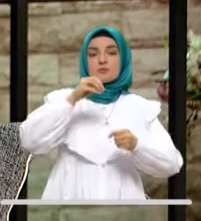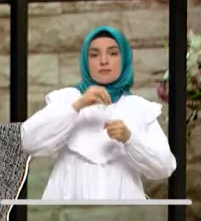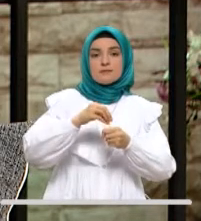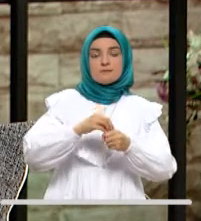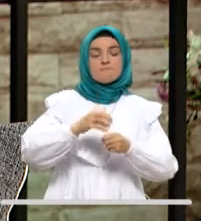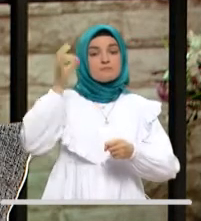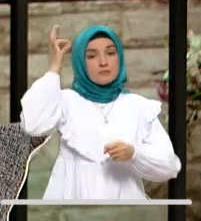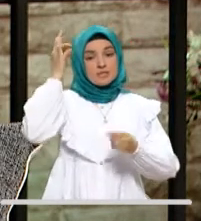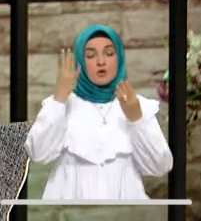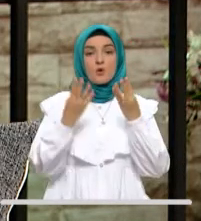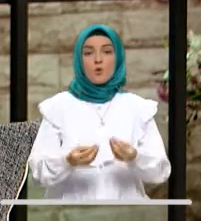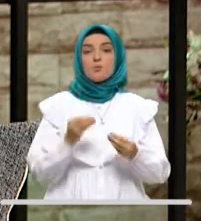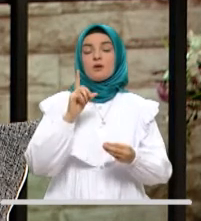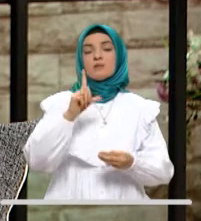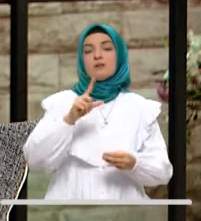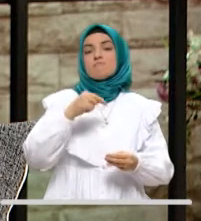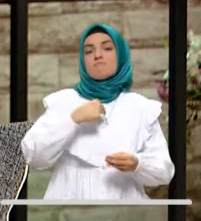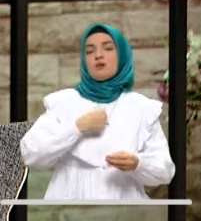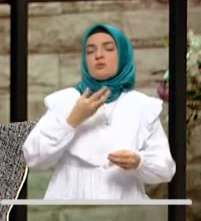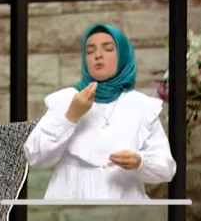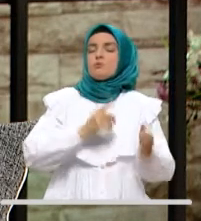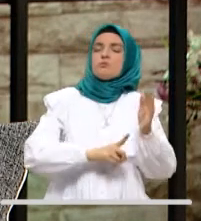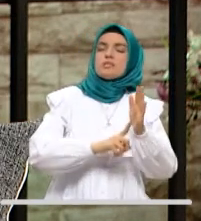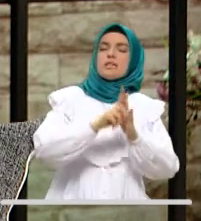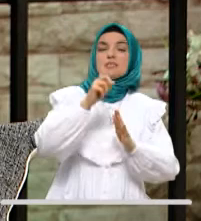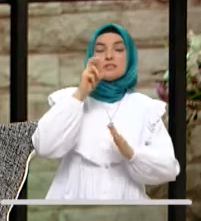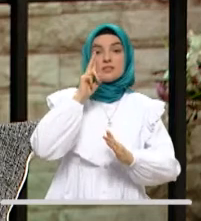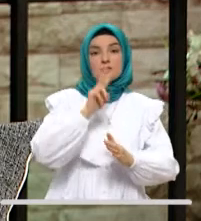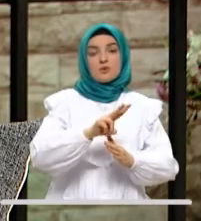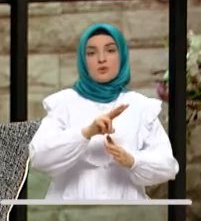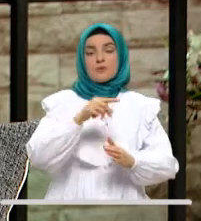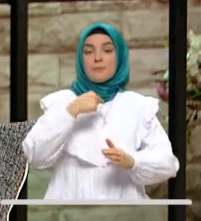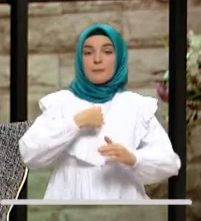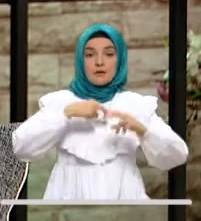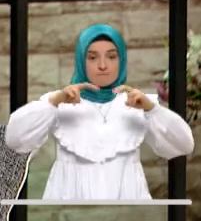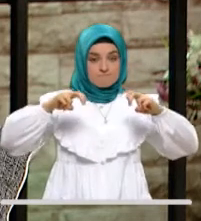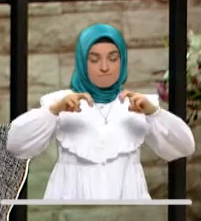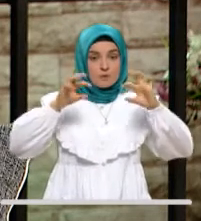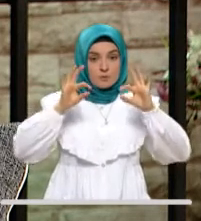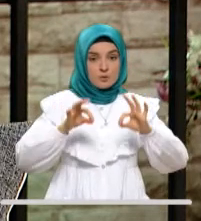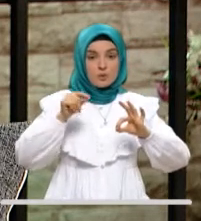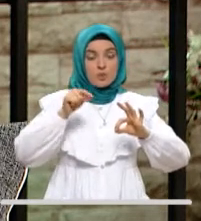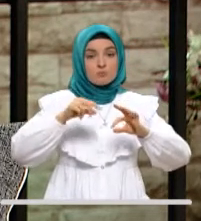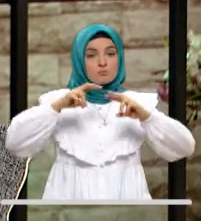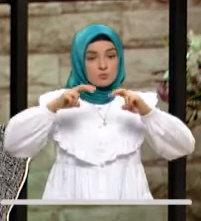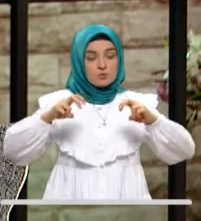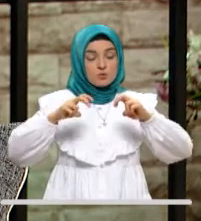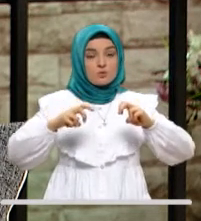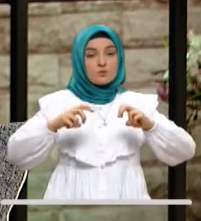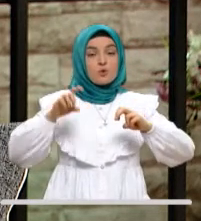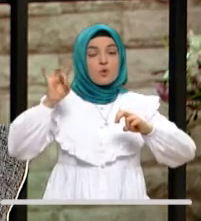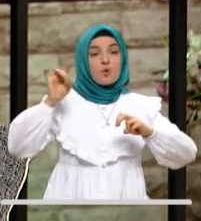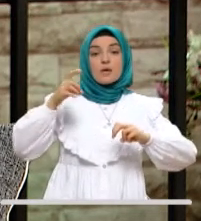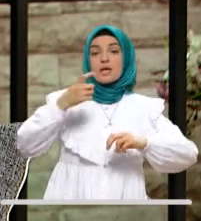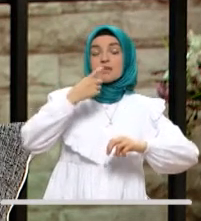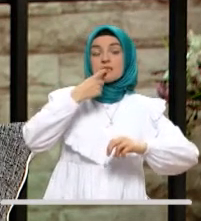çok önemli ve ben çok çok ilerlediğini görüyorum. Yani ben araştırmalara başlayınca bu konuları bir 15 sene yakın